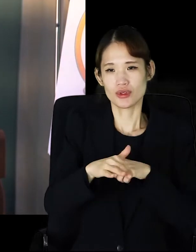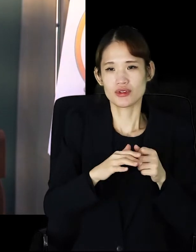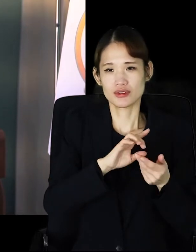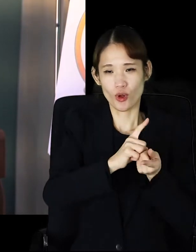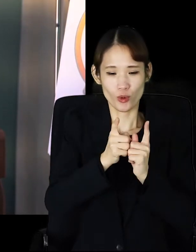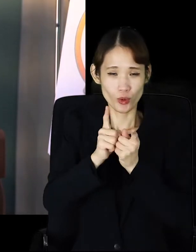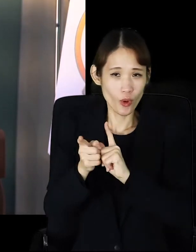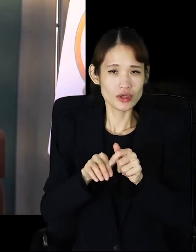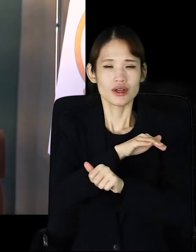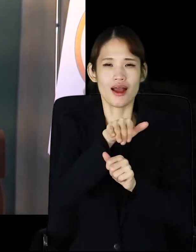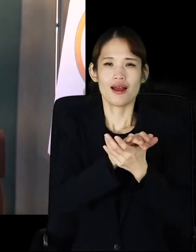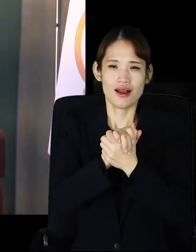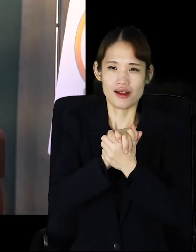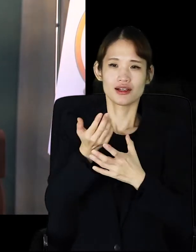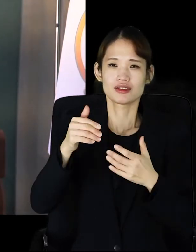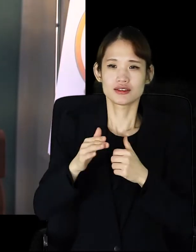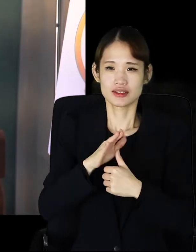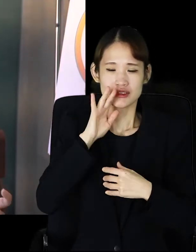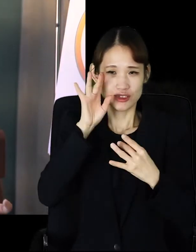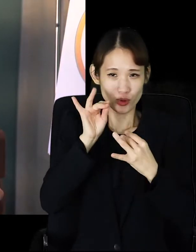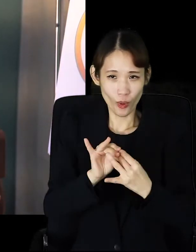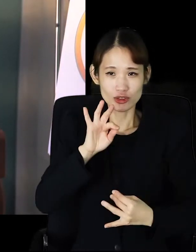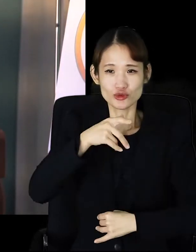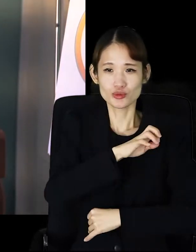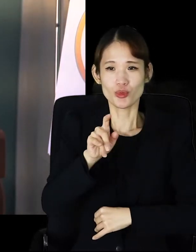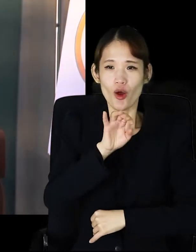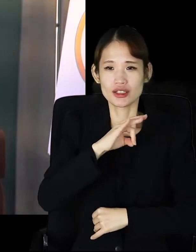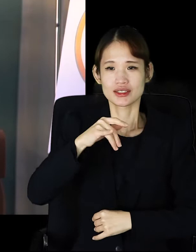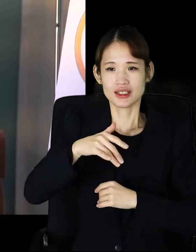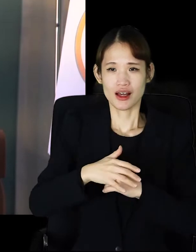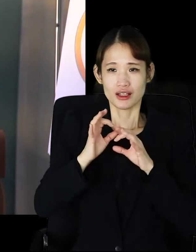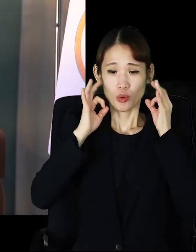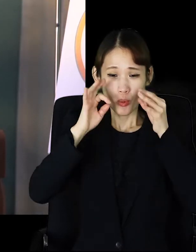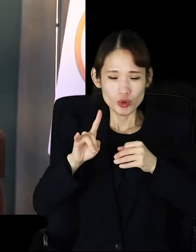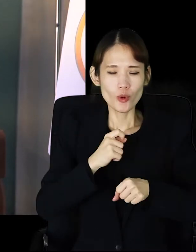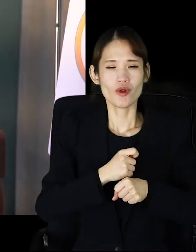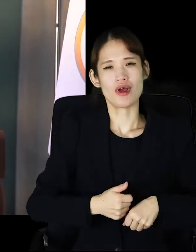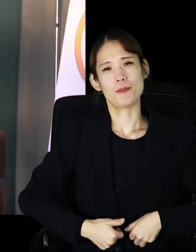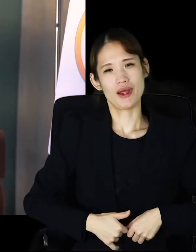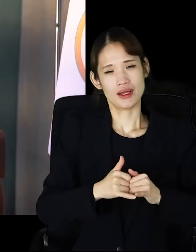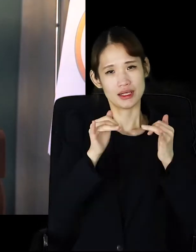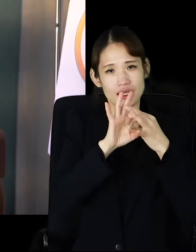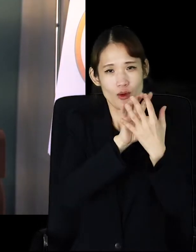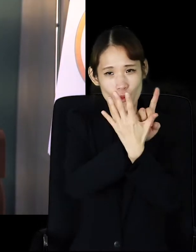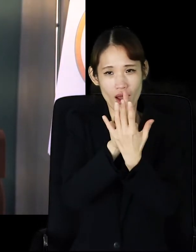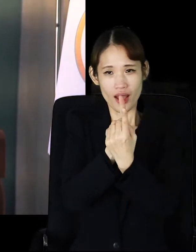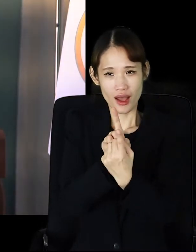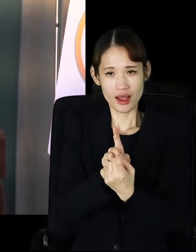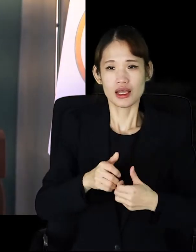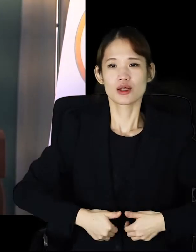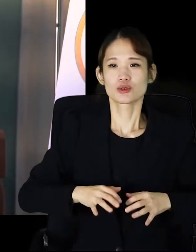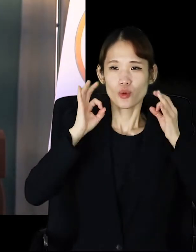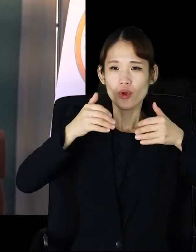잘 지내는 분위기긴 한데요. 진짜 근데 공감돼요. 슈퍼 인싸 아니면 아싸라는 그쵸. 게 노력을 해야 된다는 거, 인간관계를 그래. 쌓아야 되는데 내가